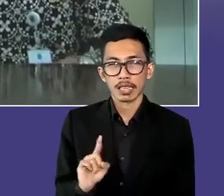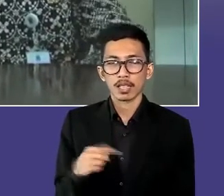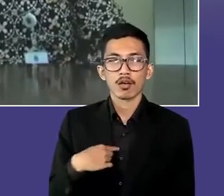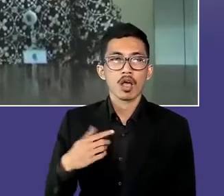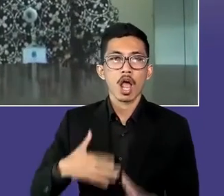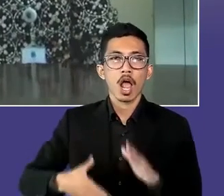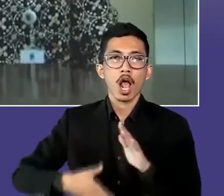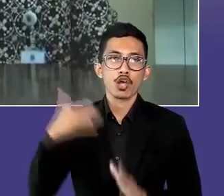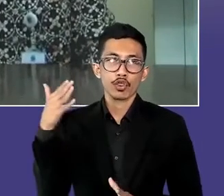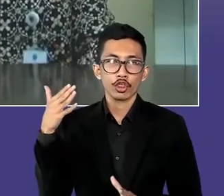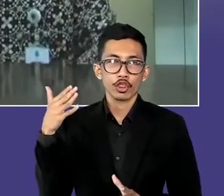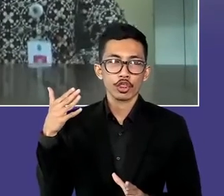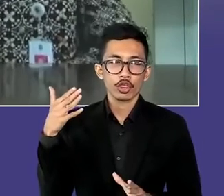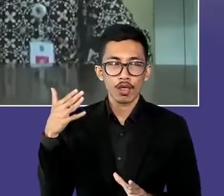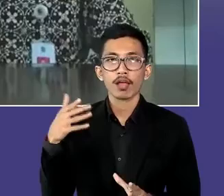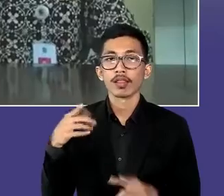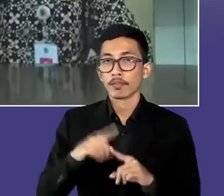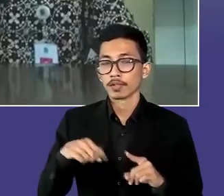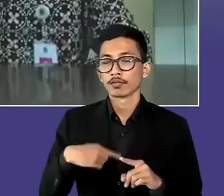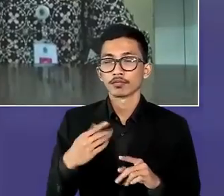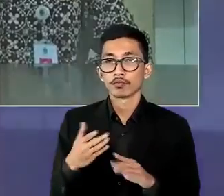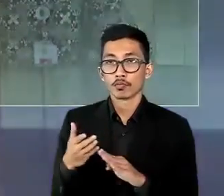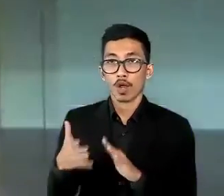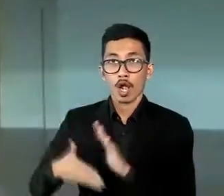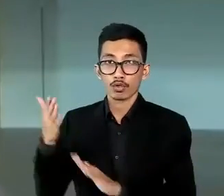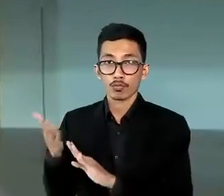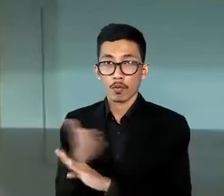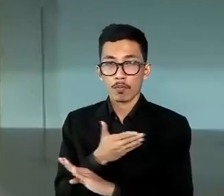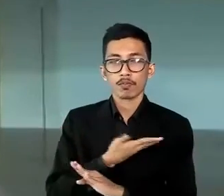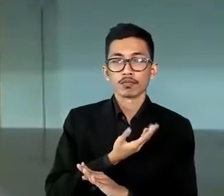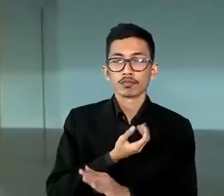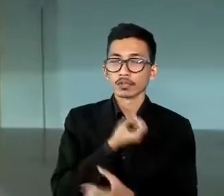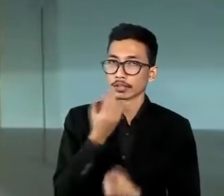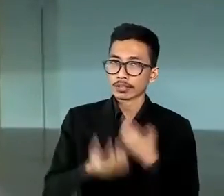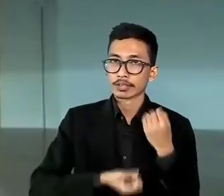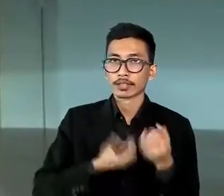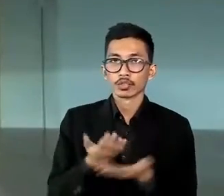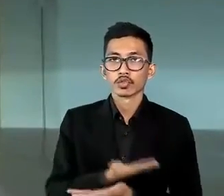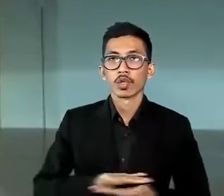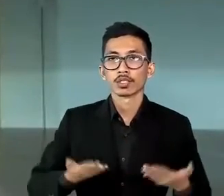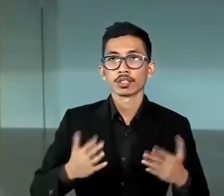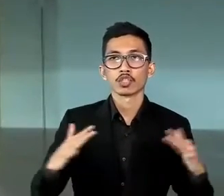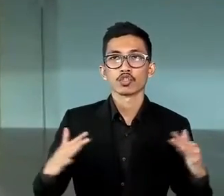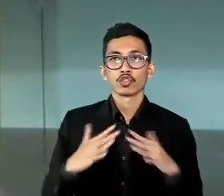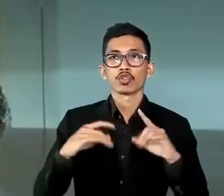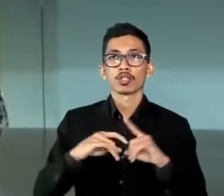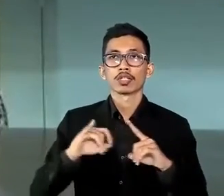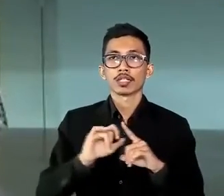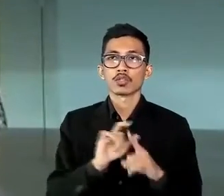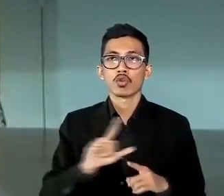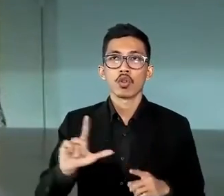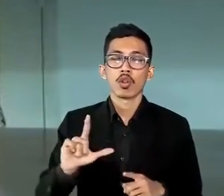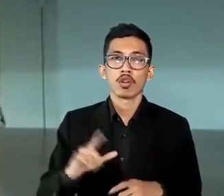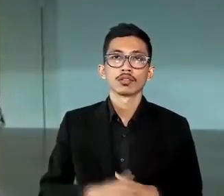Tapi sebelumnya saya akan menyampaikan tentang situasi dan kondisi pandemi saat sekarang di Gunung Kidul. Jadi saat sekarang, Mas Boy, ini